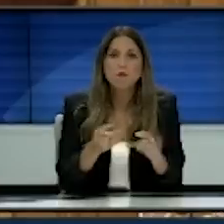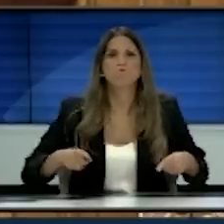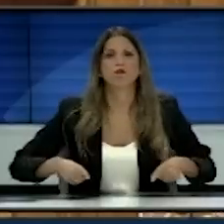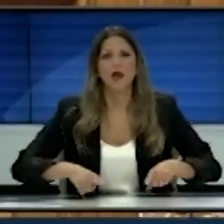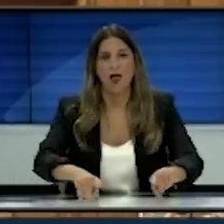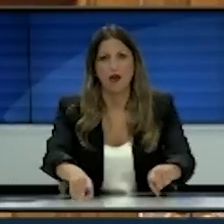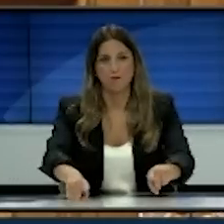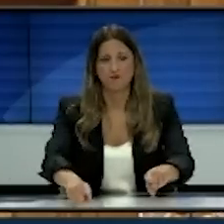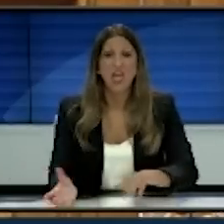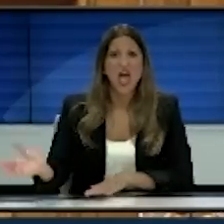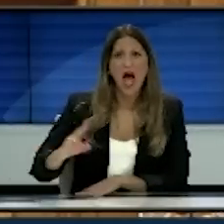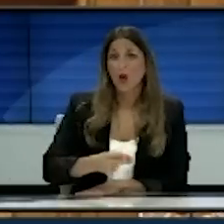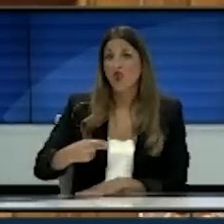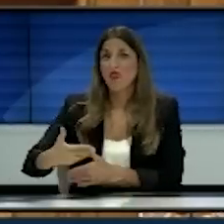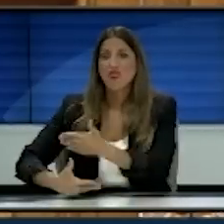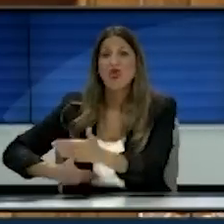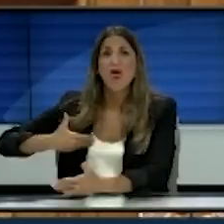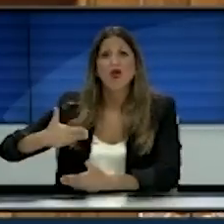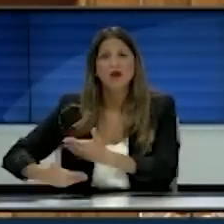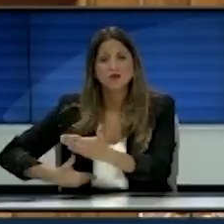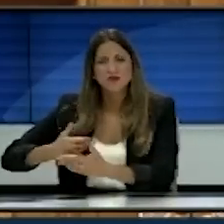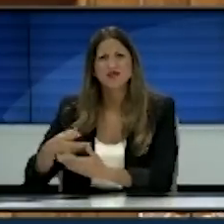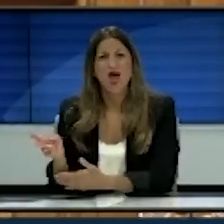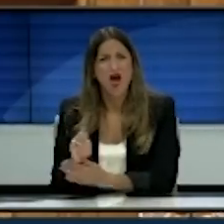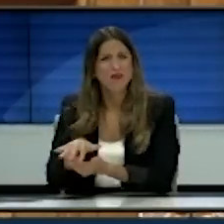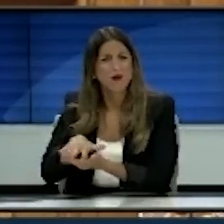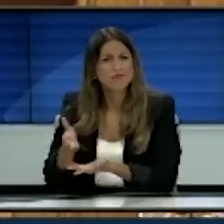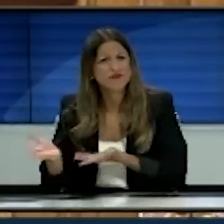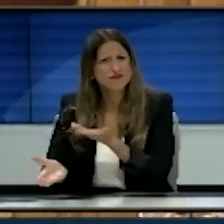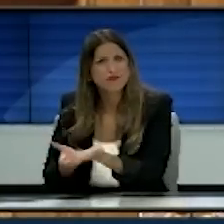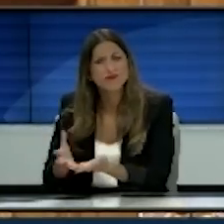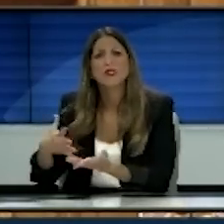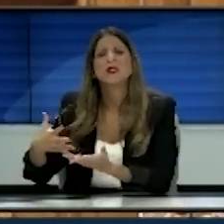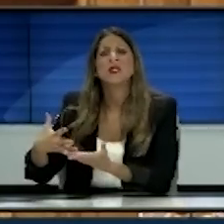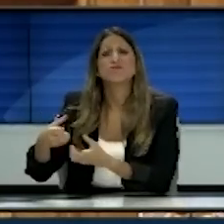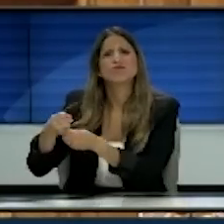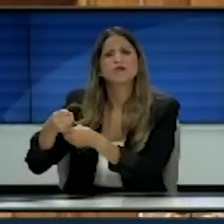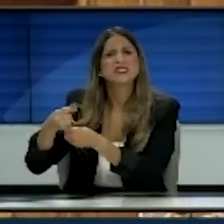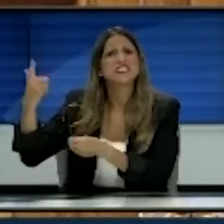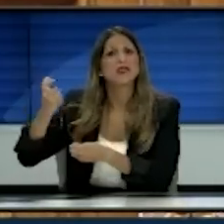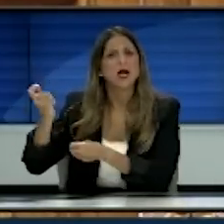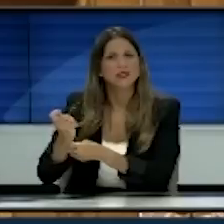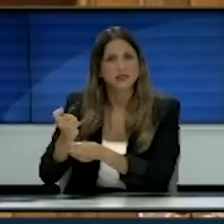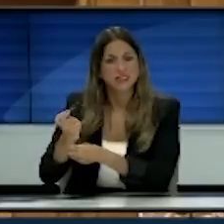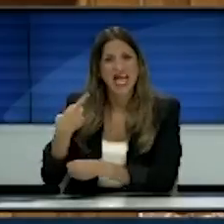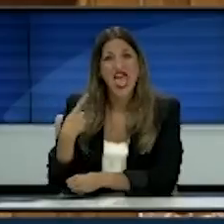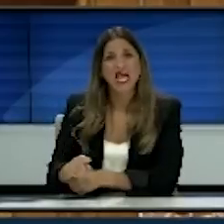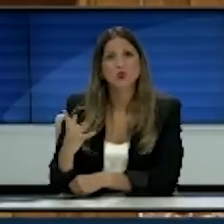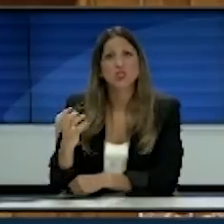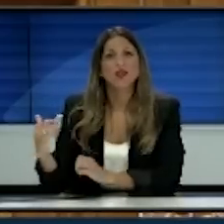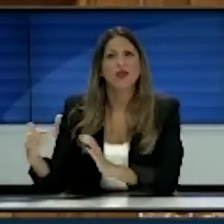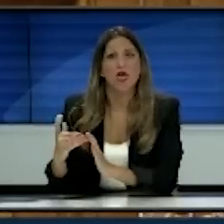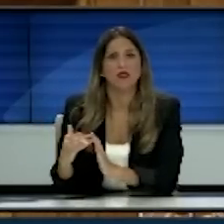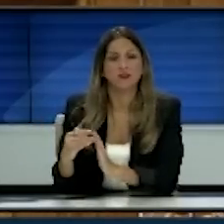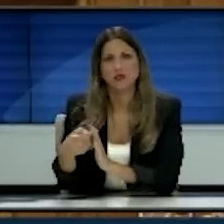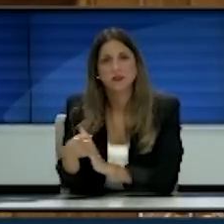εκκρεμεί η έκδοσή τους. Μιλάμε για περίπου 140.000 κύριες και παράλληλες